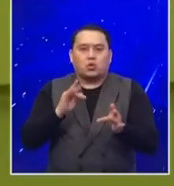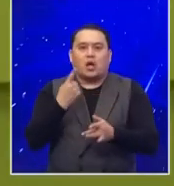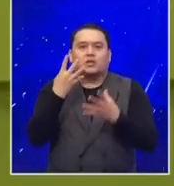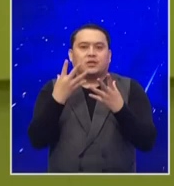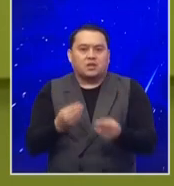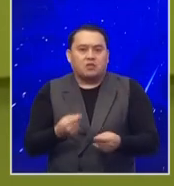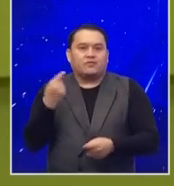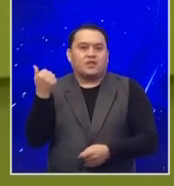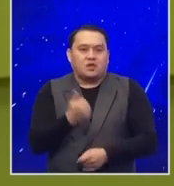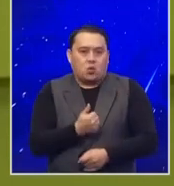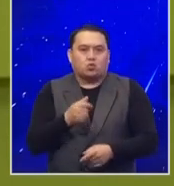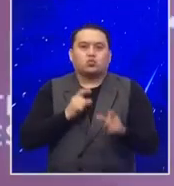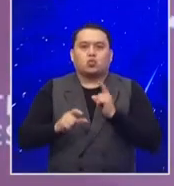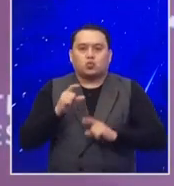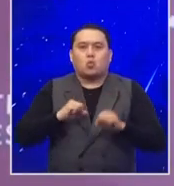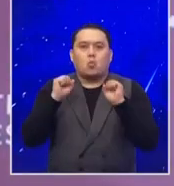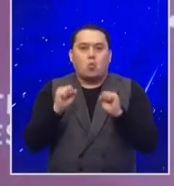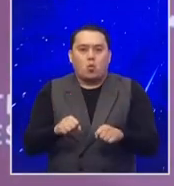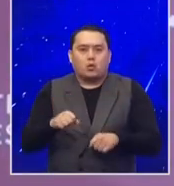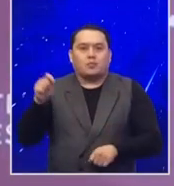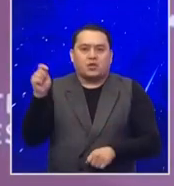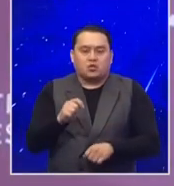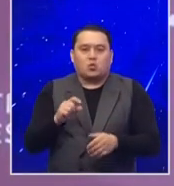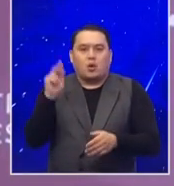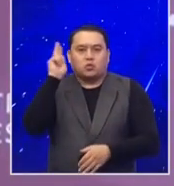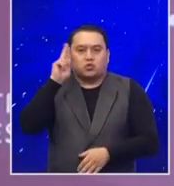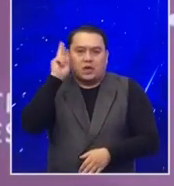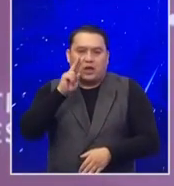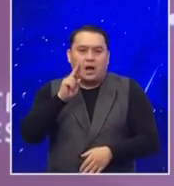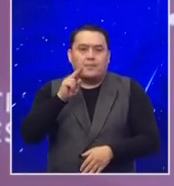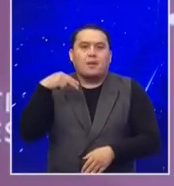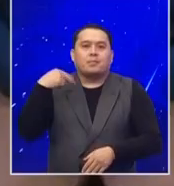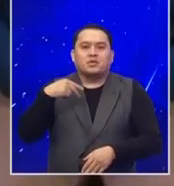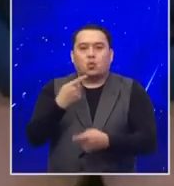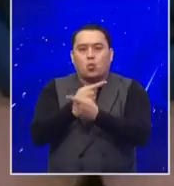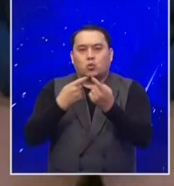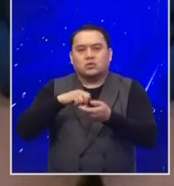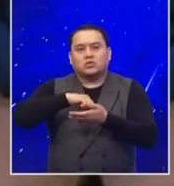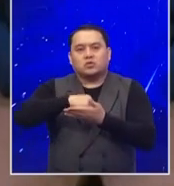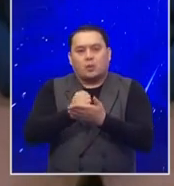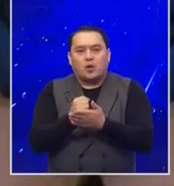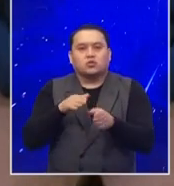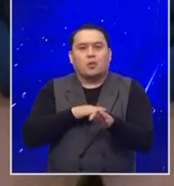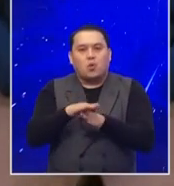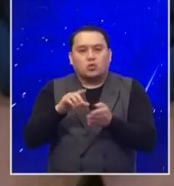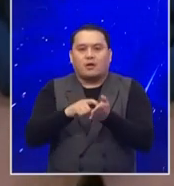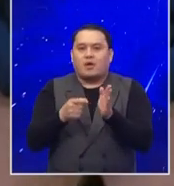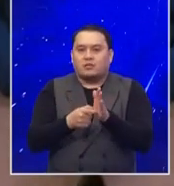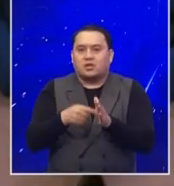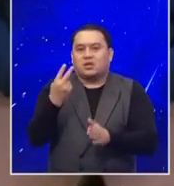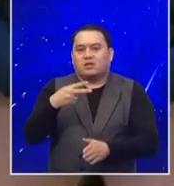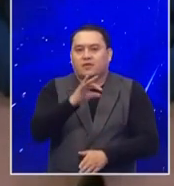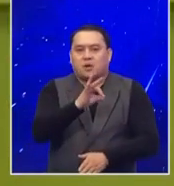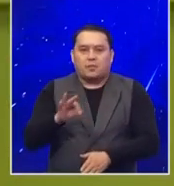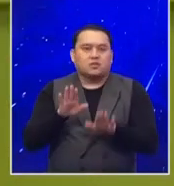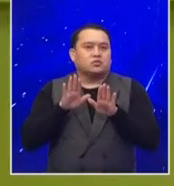один день в неделю студенты смогут прийти в аудиторию. Правда, президент уточнил, что заполняемость последних не